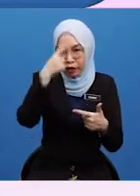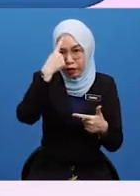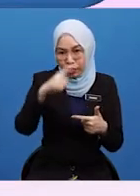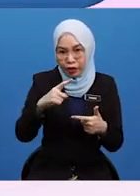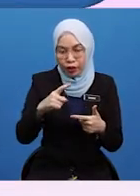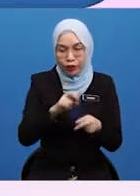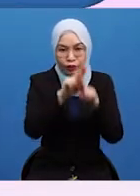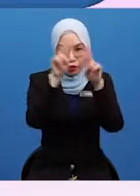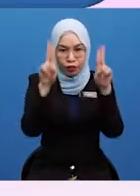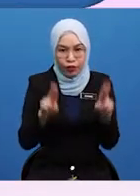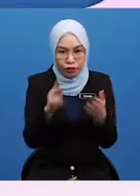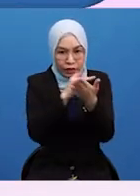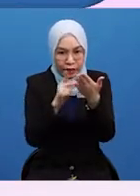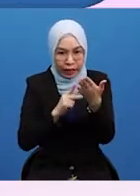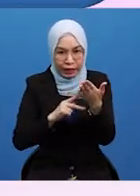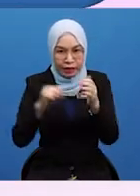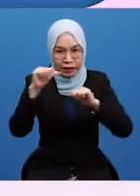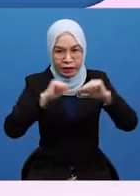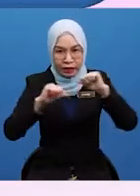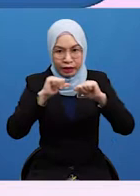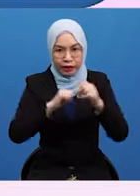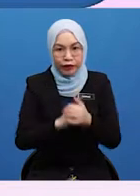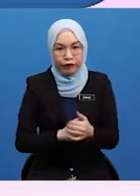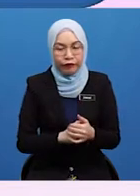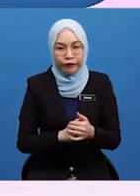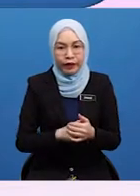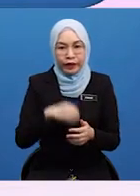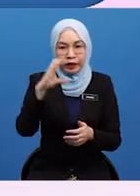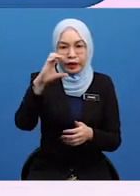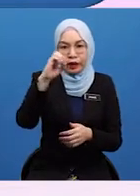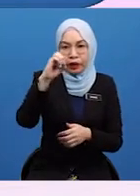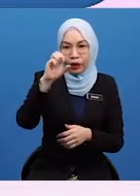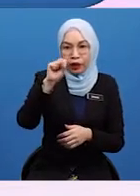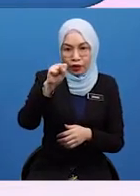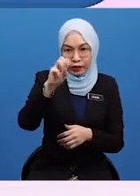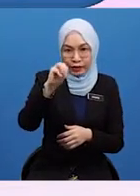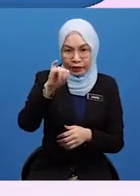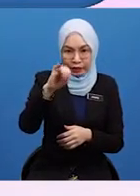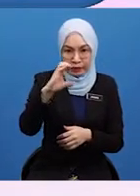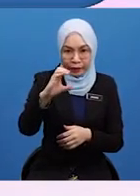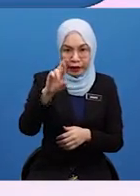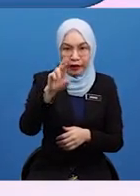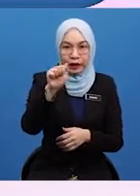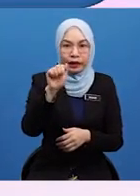saintifik Cosmic Rich energi disposition eksperimen sheidy